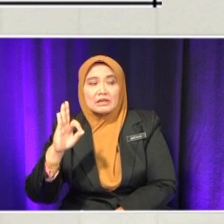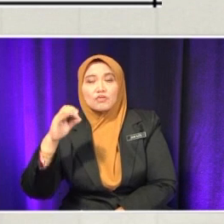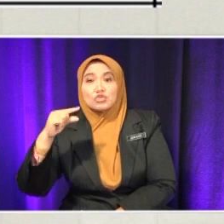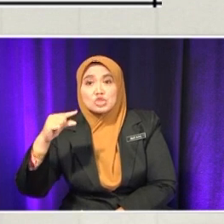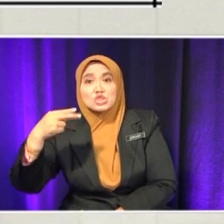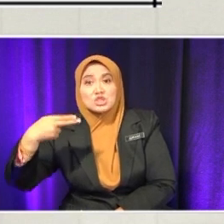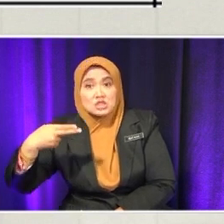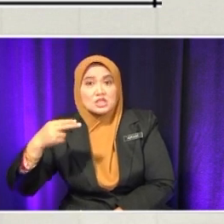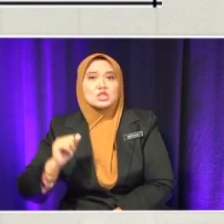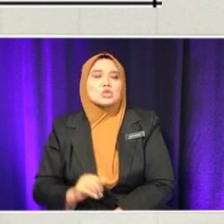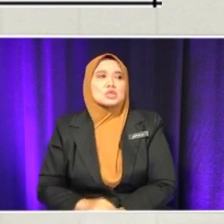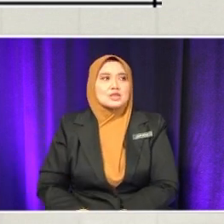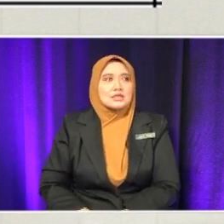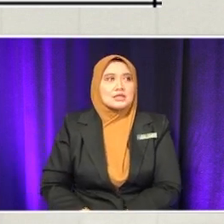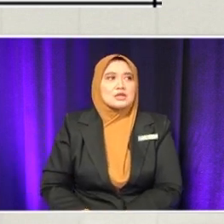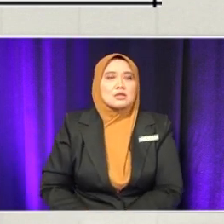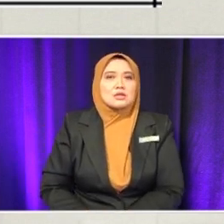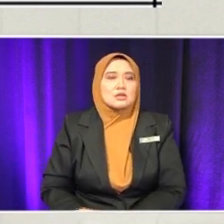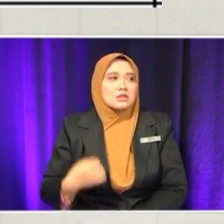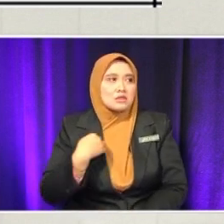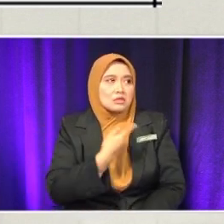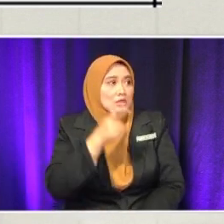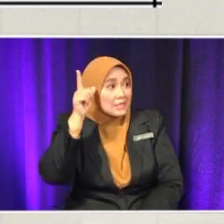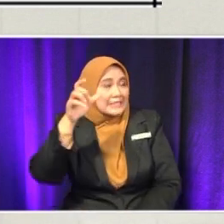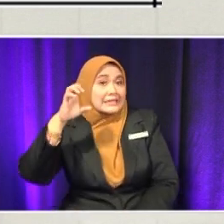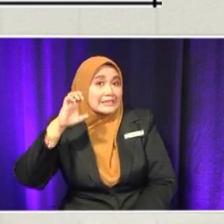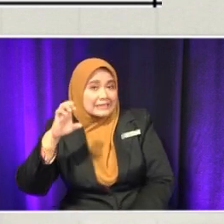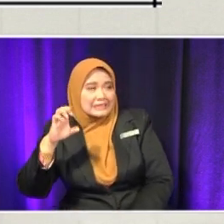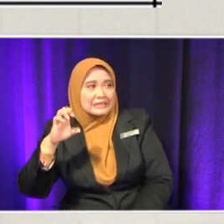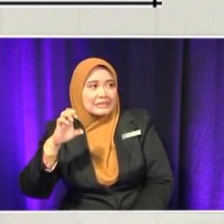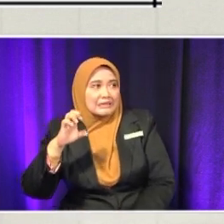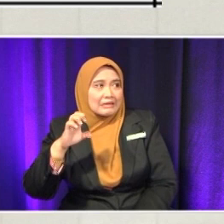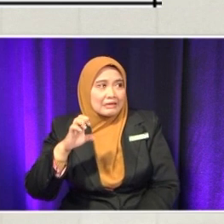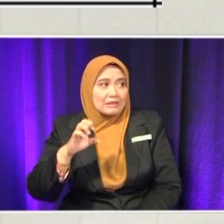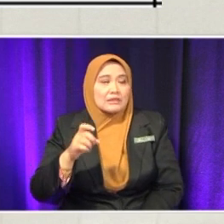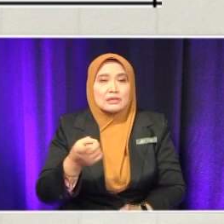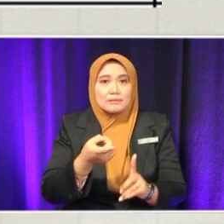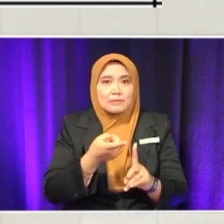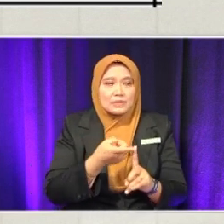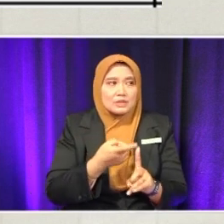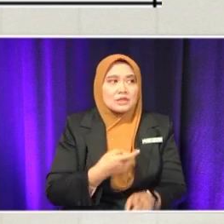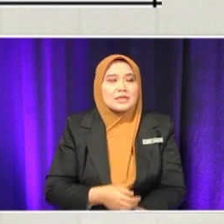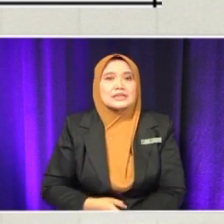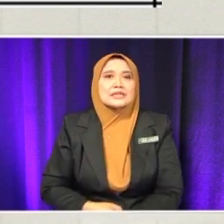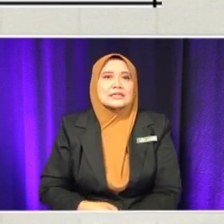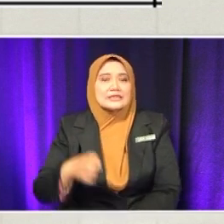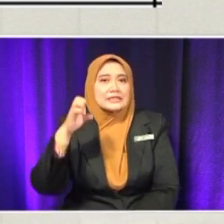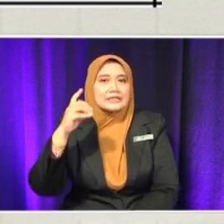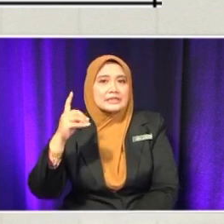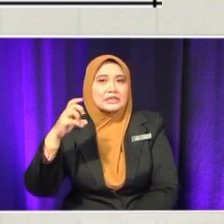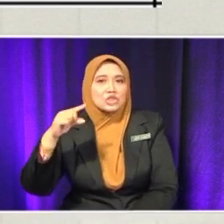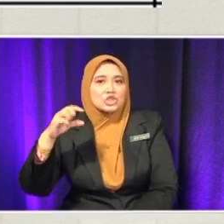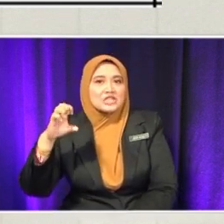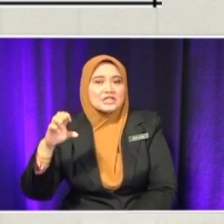G, H. Kemudian kita ada E. E juga kita pinjam daripada bahasa Inggeris iaitu edge yang bermaksud tepi.